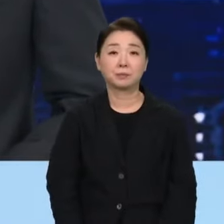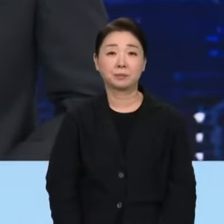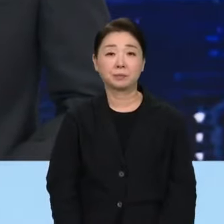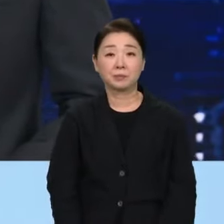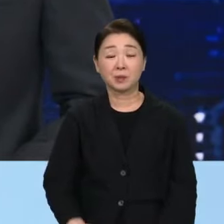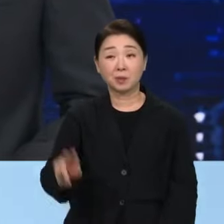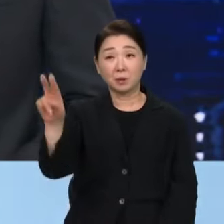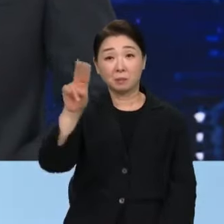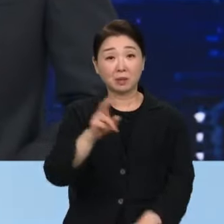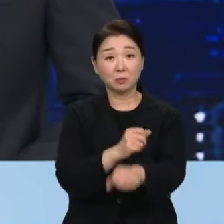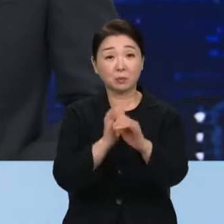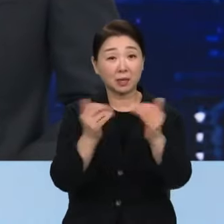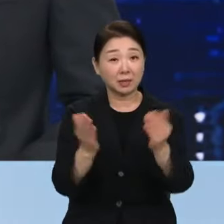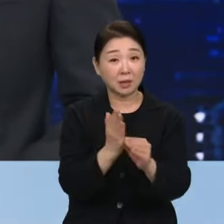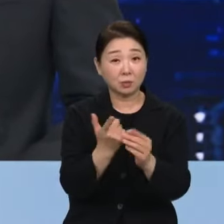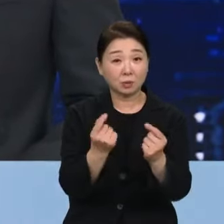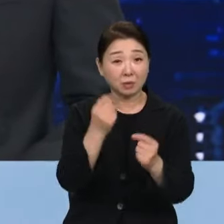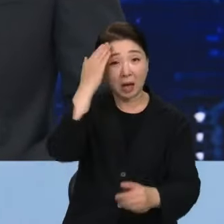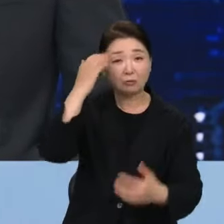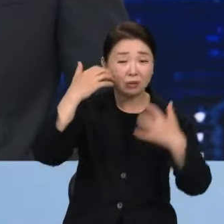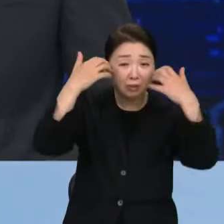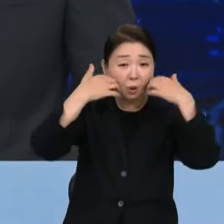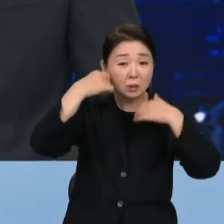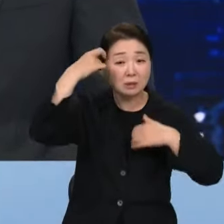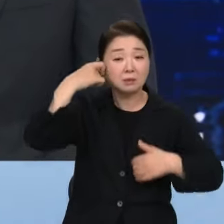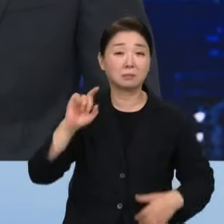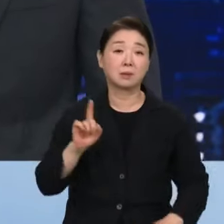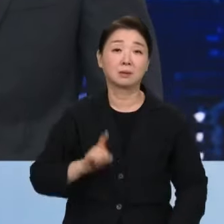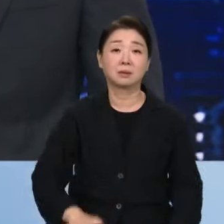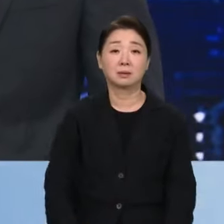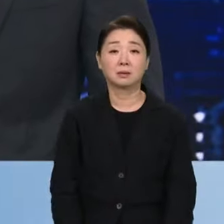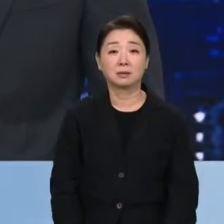베트남 노동자들이 일하고 있다죠. 한국의 더위는 어떻다고 말합니까?